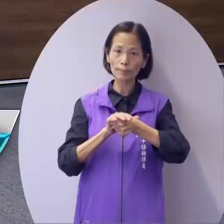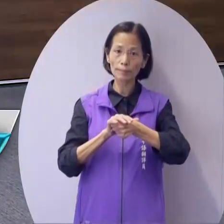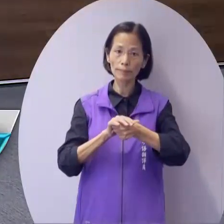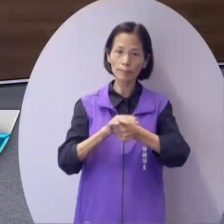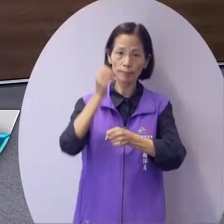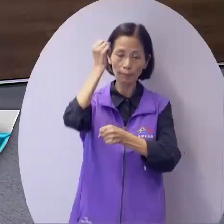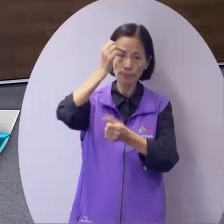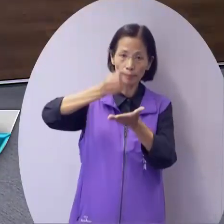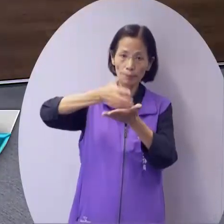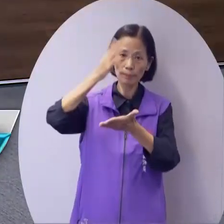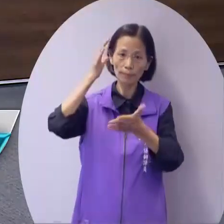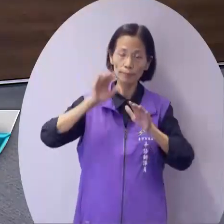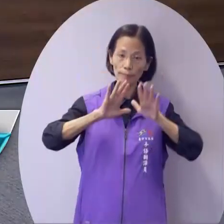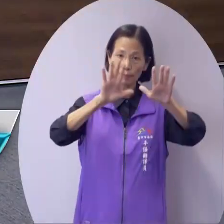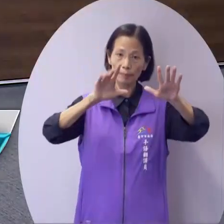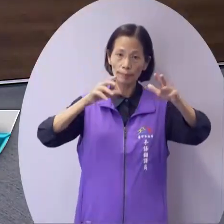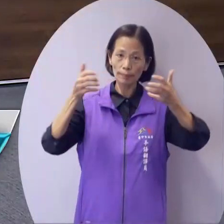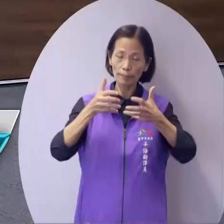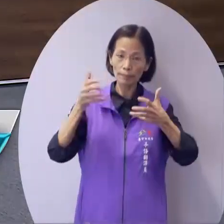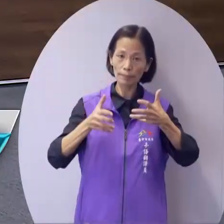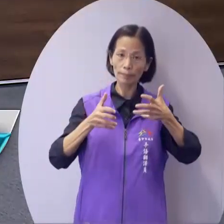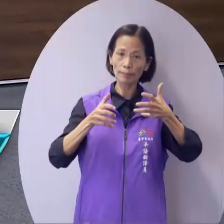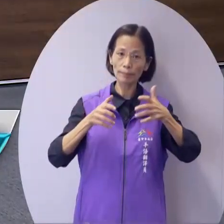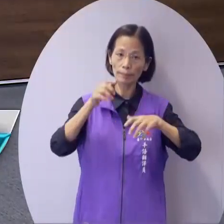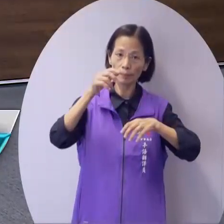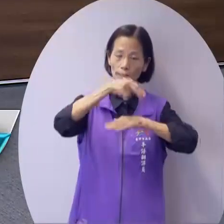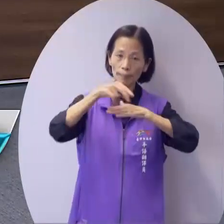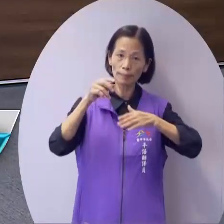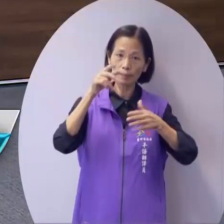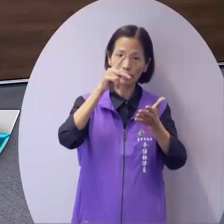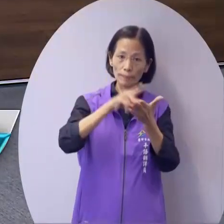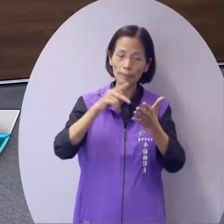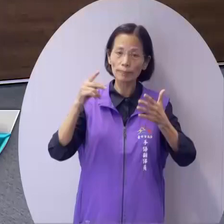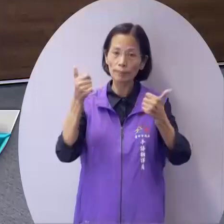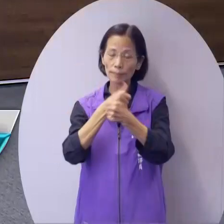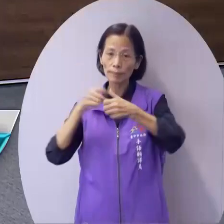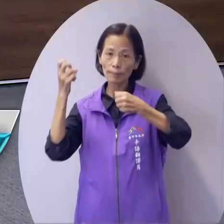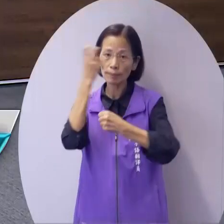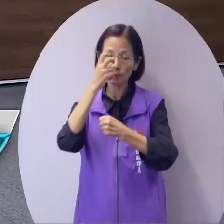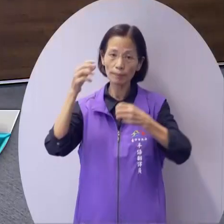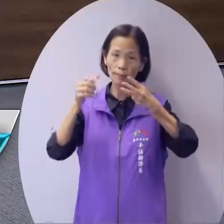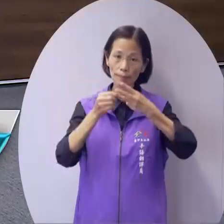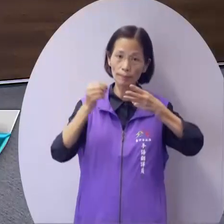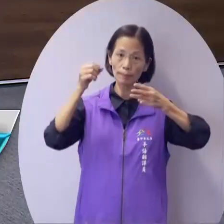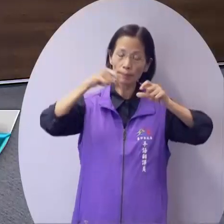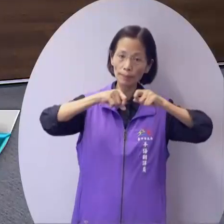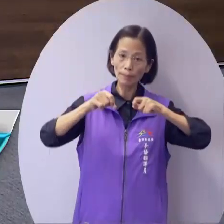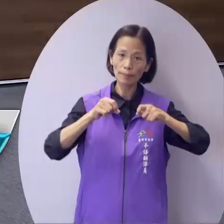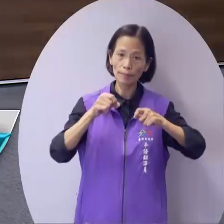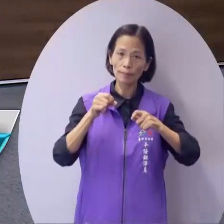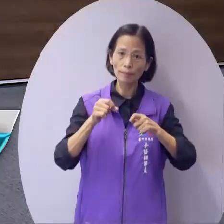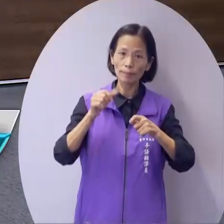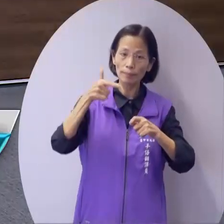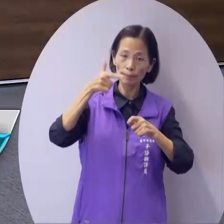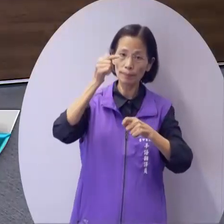发展工程处办理社会住宅包租代管第三期计划，经费新台币